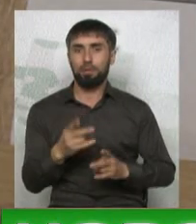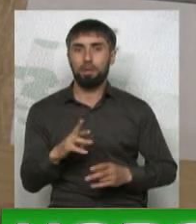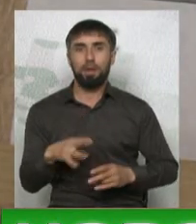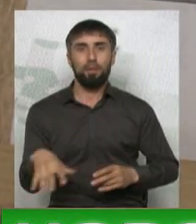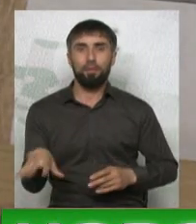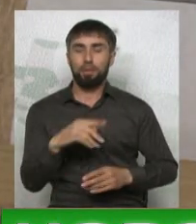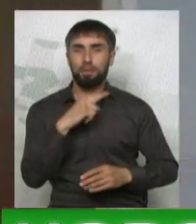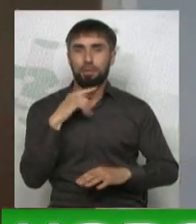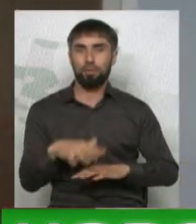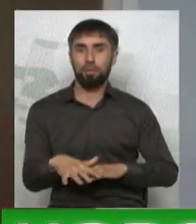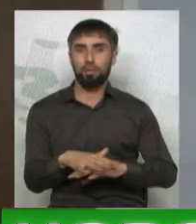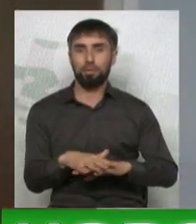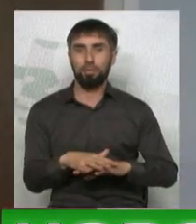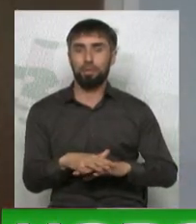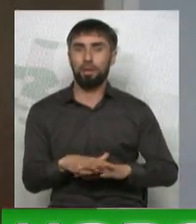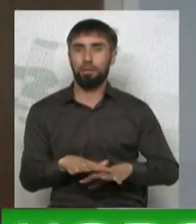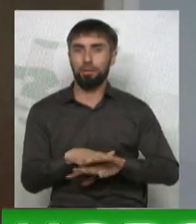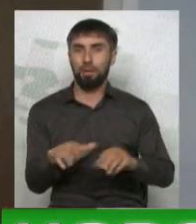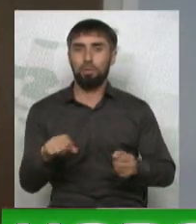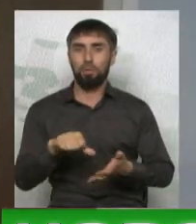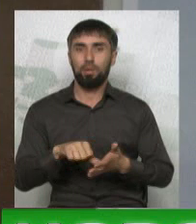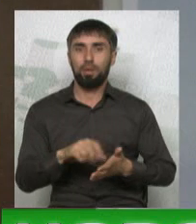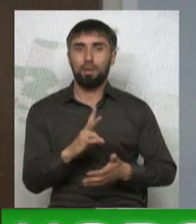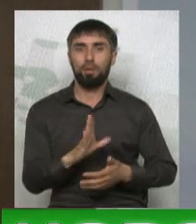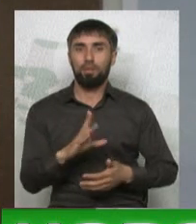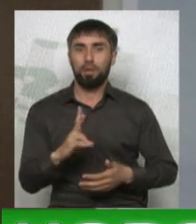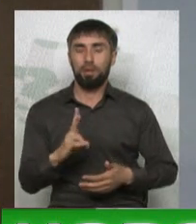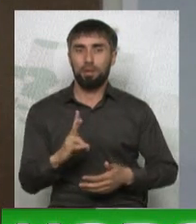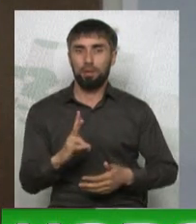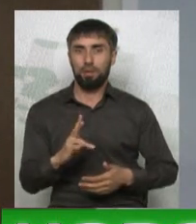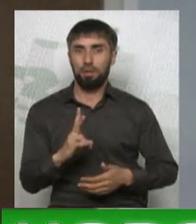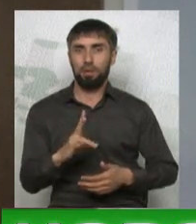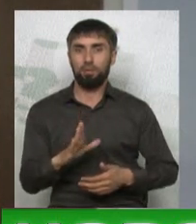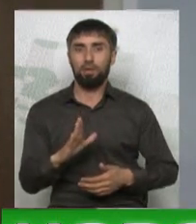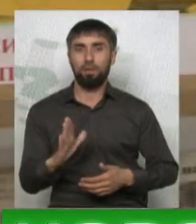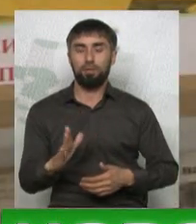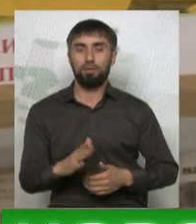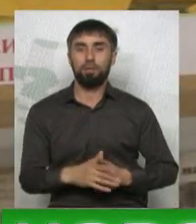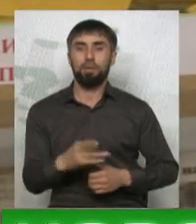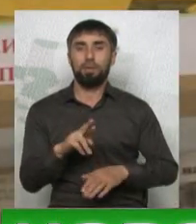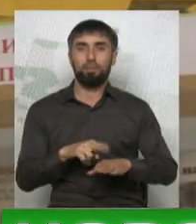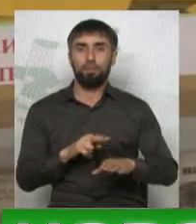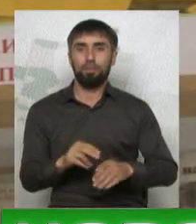всего ингушского народа. Нападение участников НВФ на сотрудников правоохранительных органов.